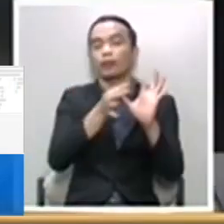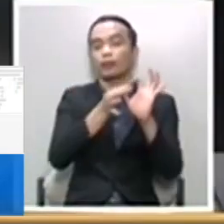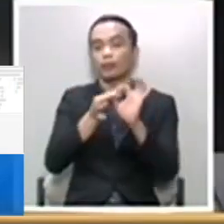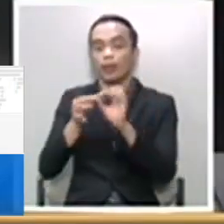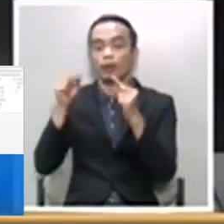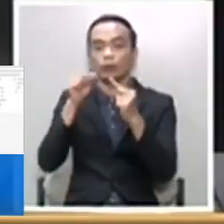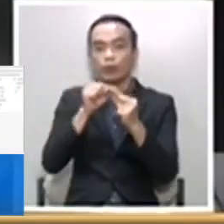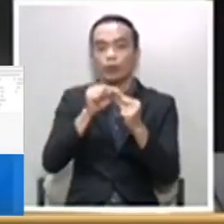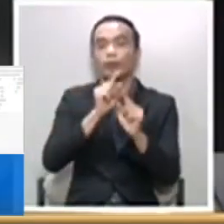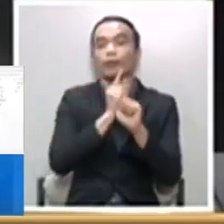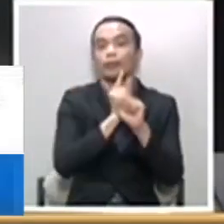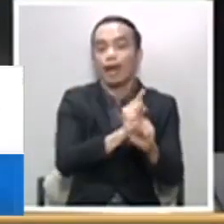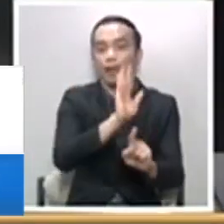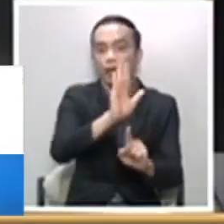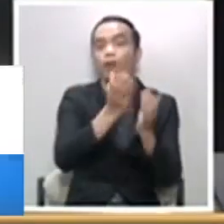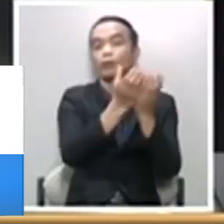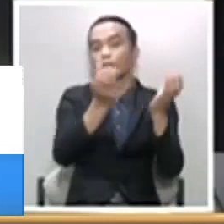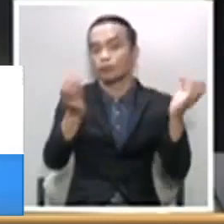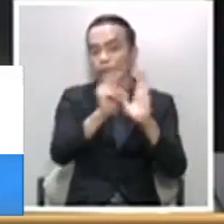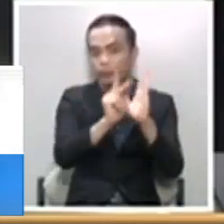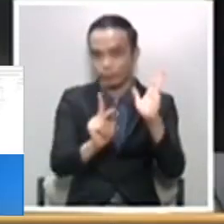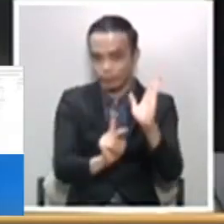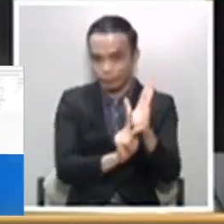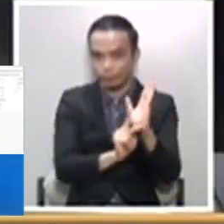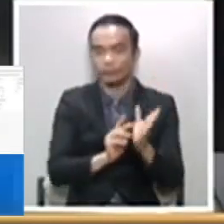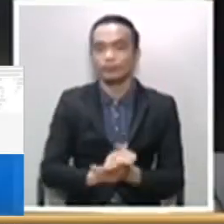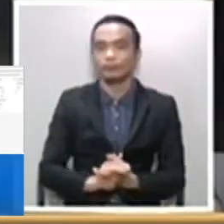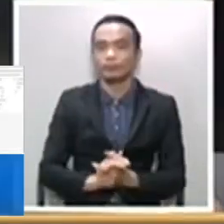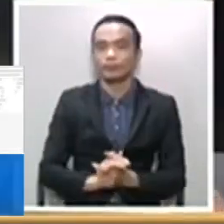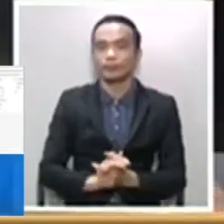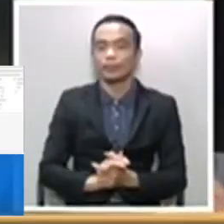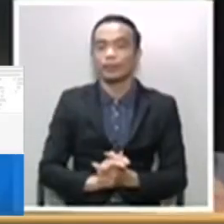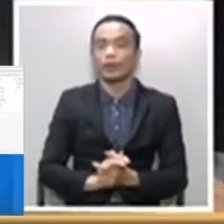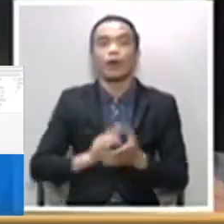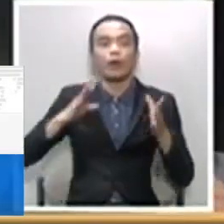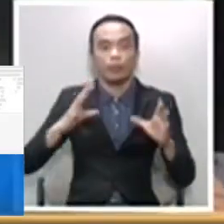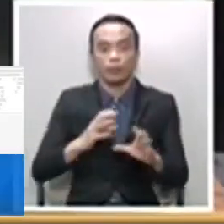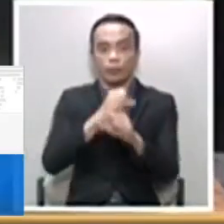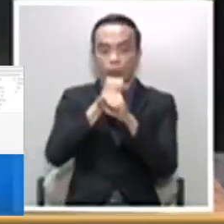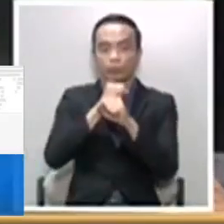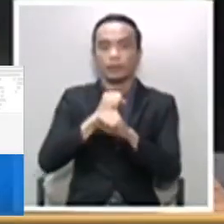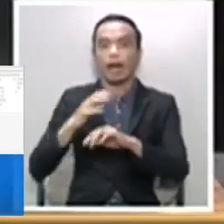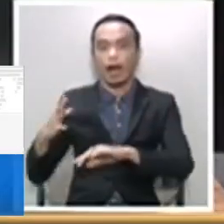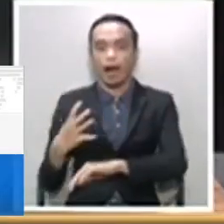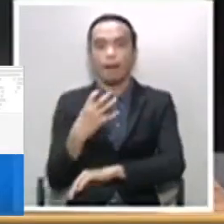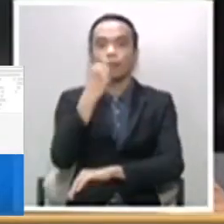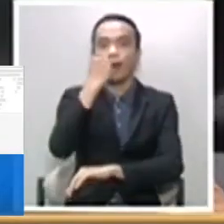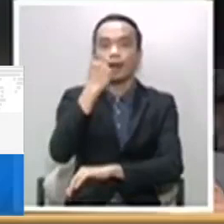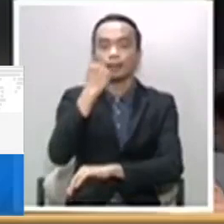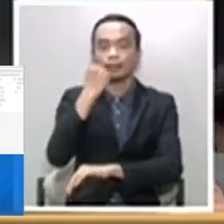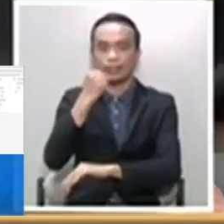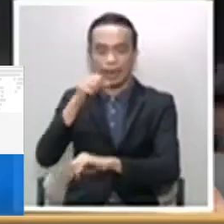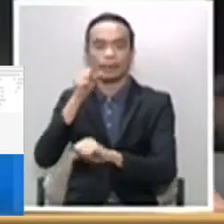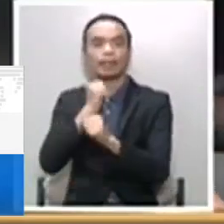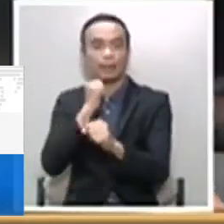ในประเด็นโดยสรุปอีกครั้งหนึ่งก็คือว่าดังนั้นจึงไม่มีอำนาจที่จะดำเนินการการไม่มีอำนา